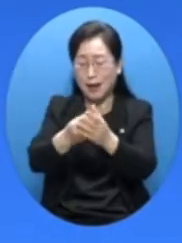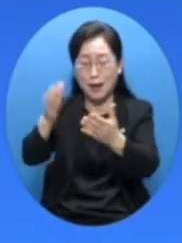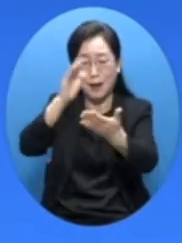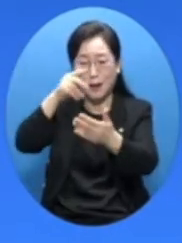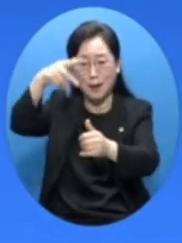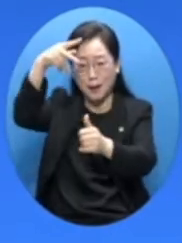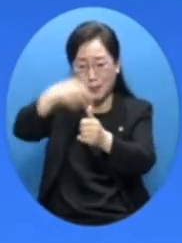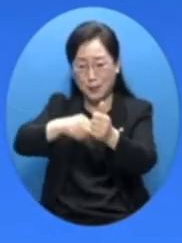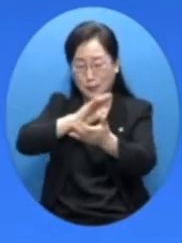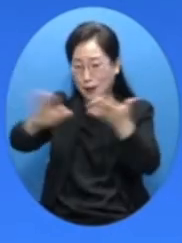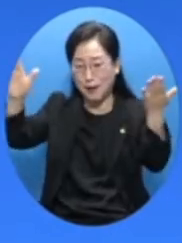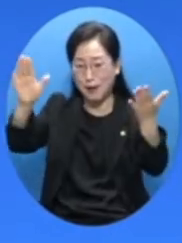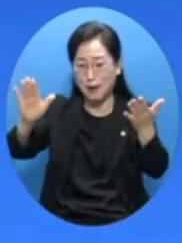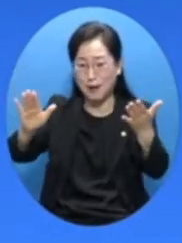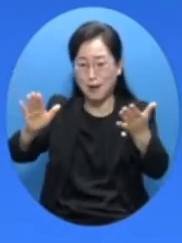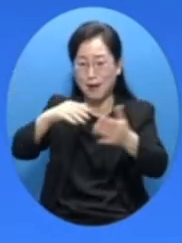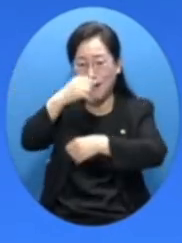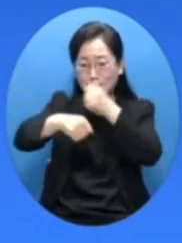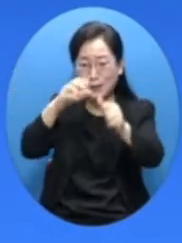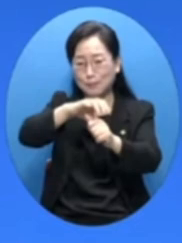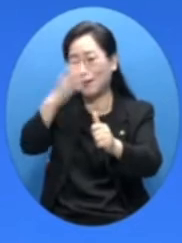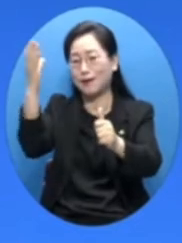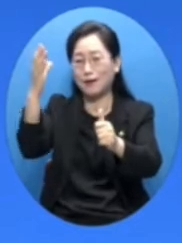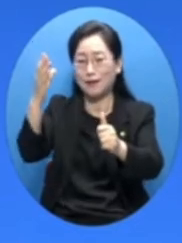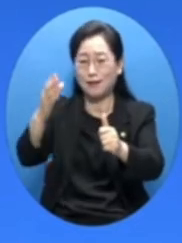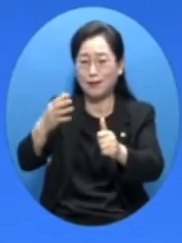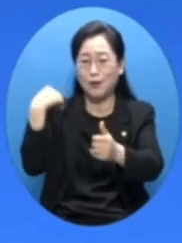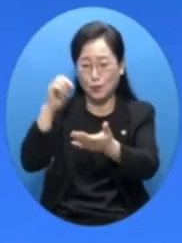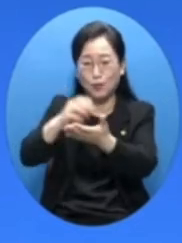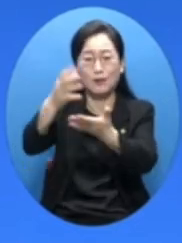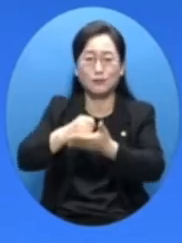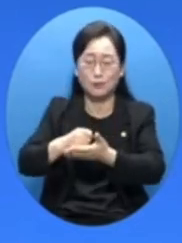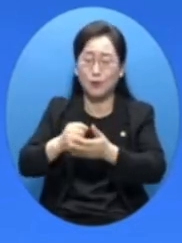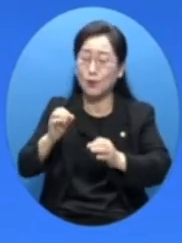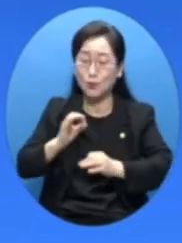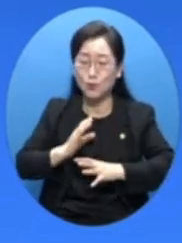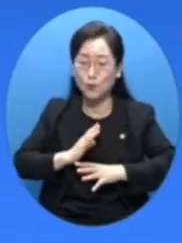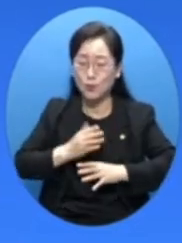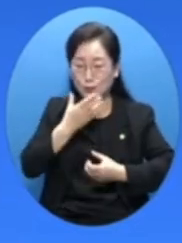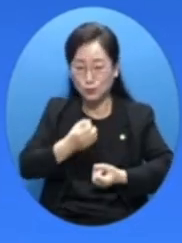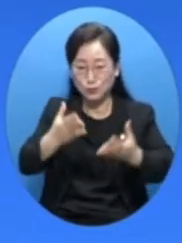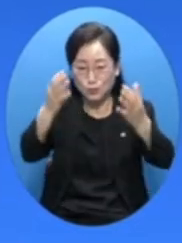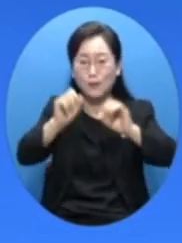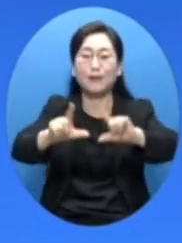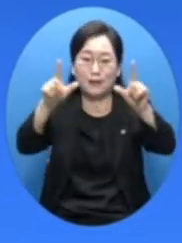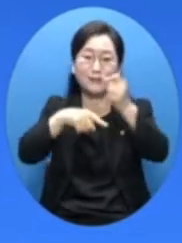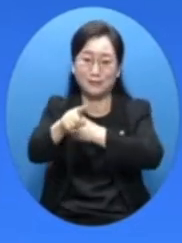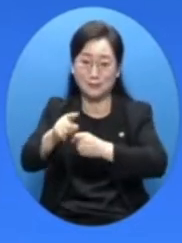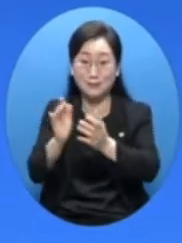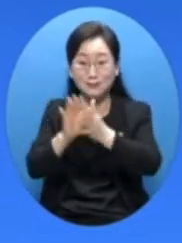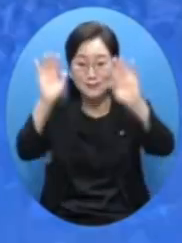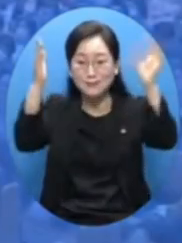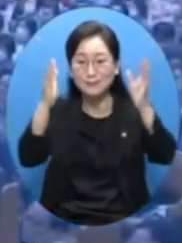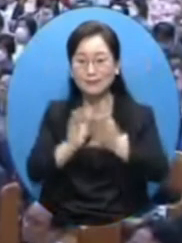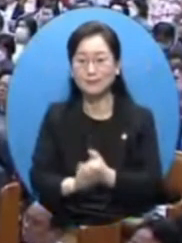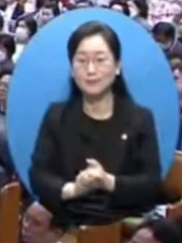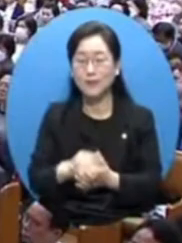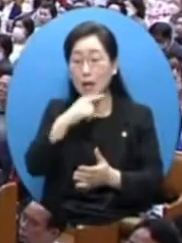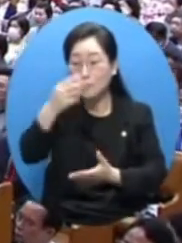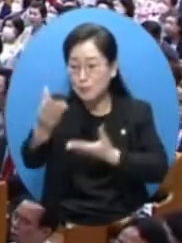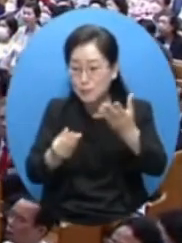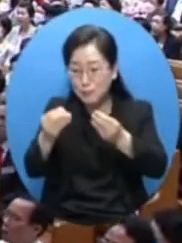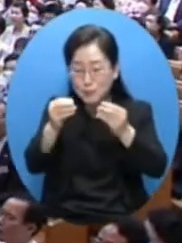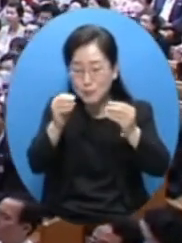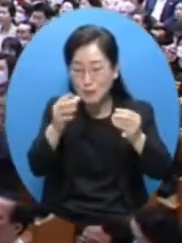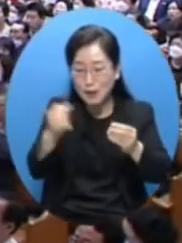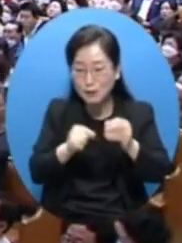뛰쳐나와서 하늘을 찬양하며 영광 돌리는 그러한 놀라운 축복의 날이 희년의 날입니다. 할렐루야. 빚지고 살